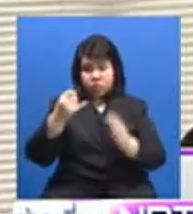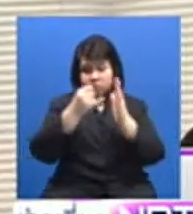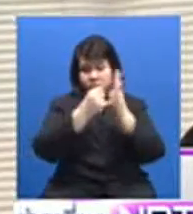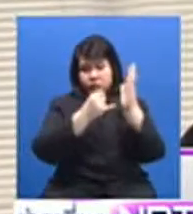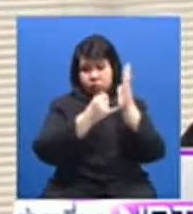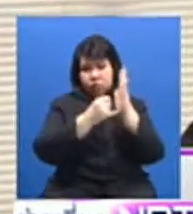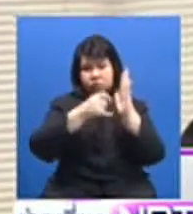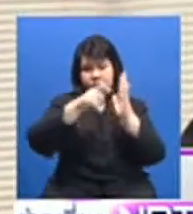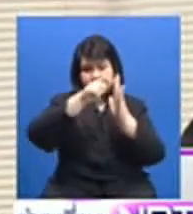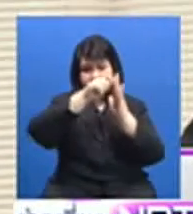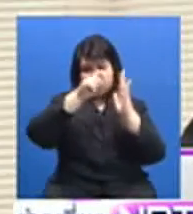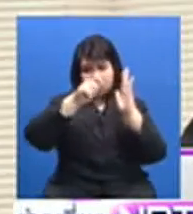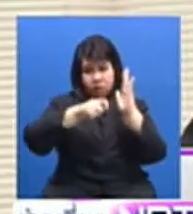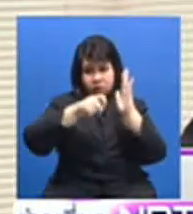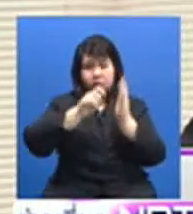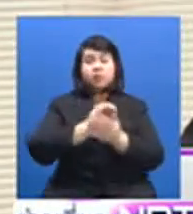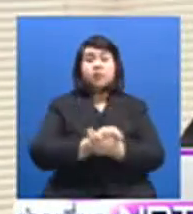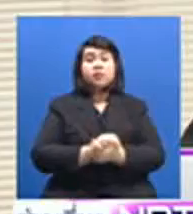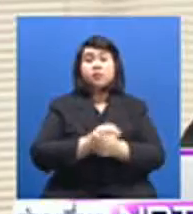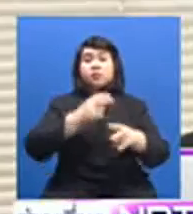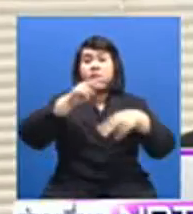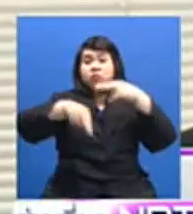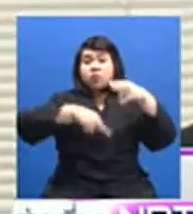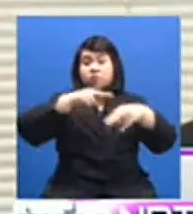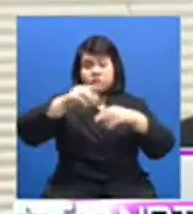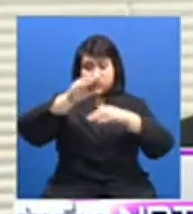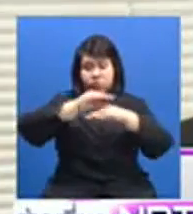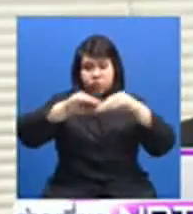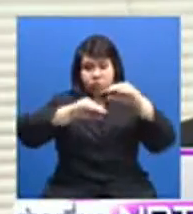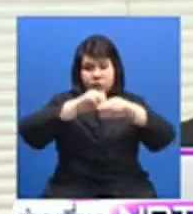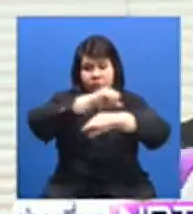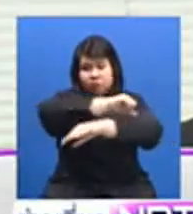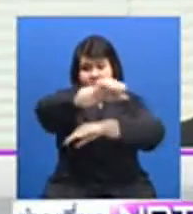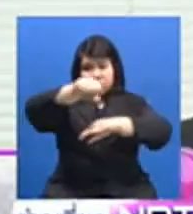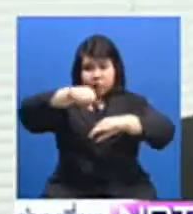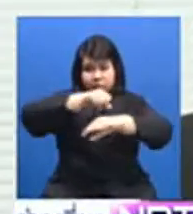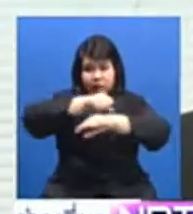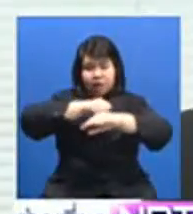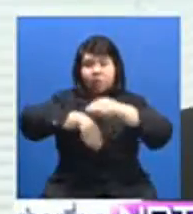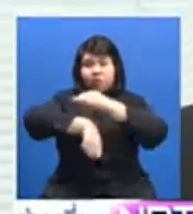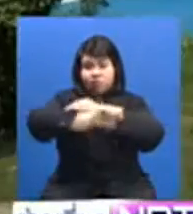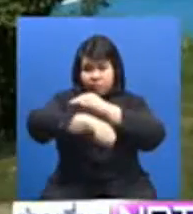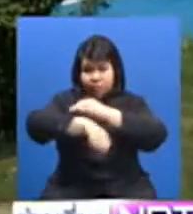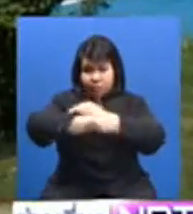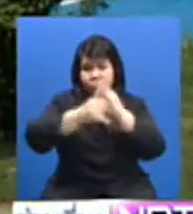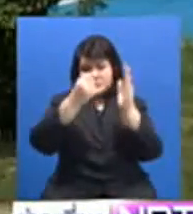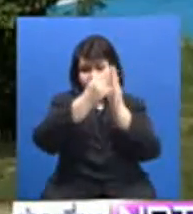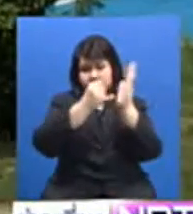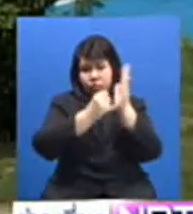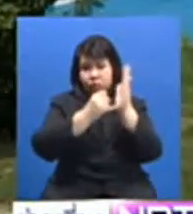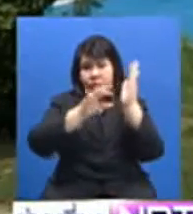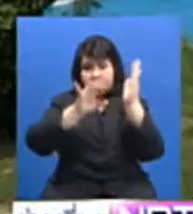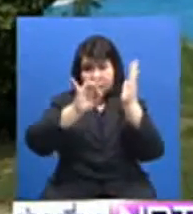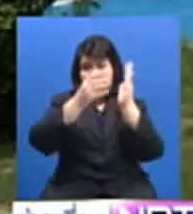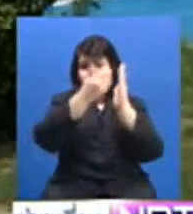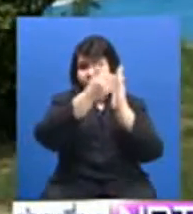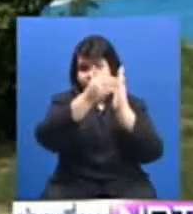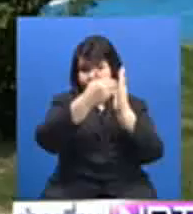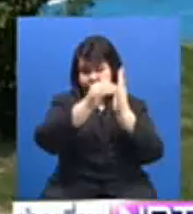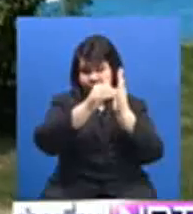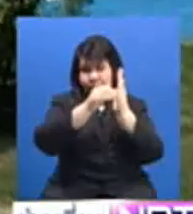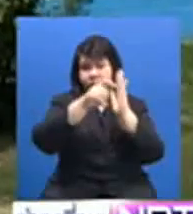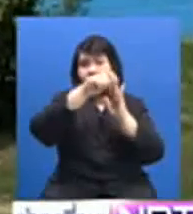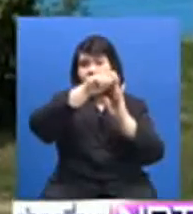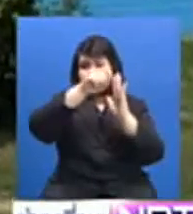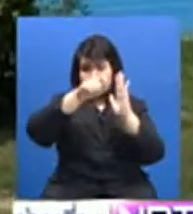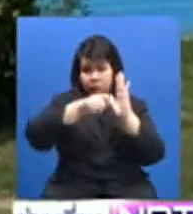าชสีมาเปิดเผยคามคบหน้าการตรวจสอบ โครงการก่อสร้างสนางฟุศอลในพืนที่ 8 จงหวดภาอิสารตอนล่างคือรา